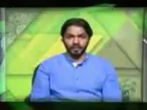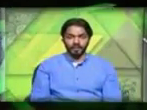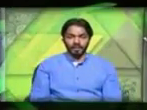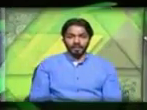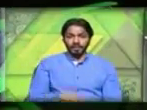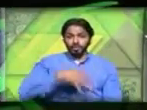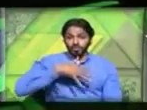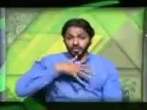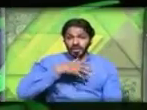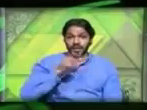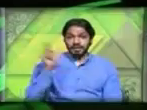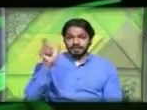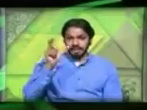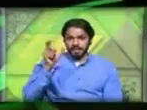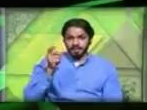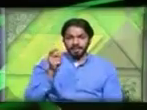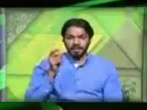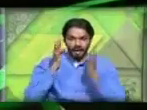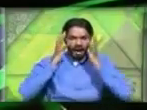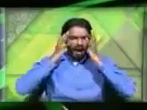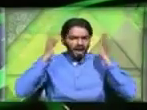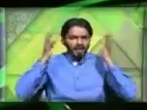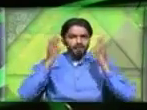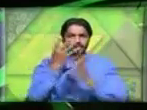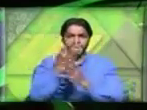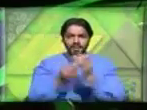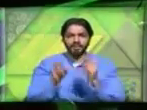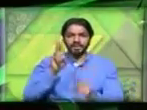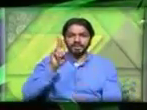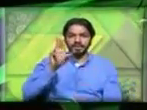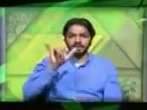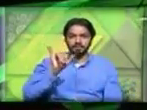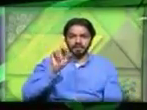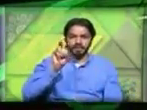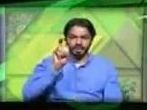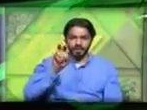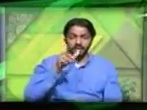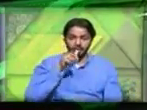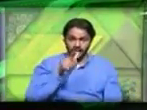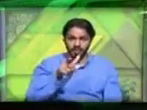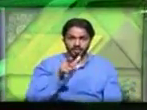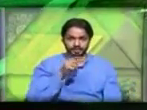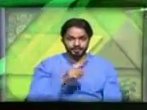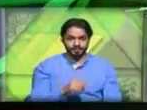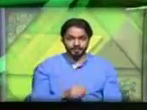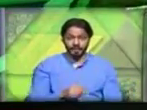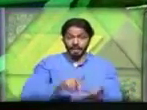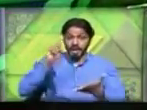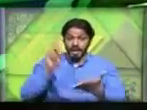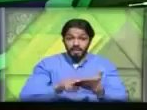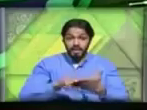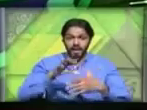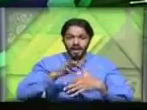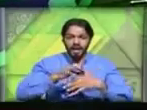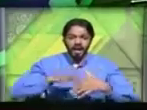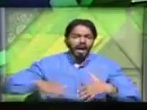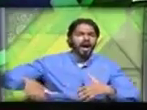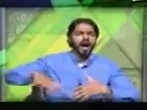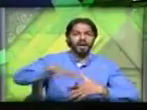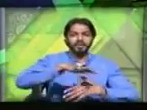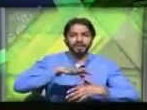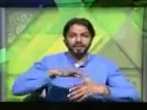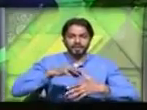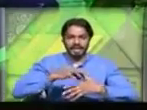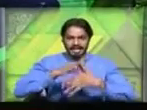يقول ابن تيمية طيب الله ثراه. آمين. فإن أكثرهم، أكثر الناس، يتكلم عن أهل